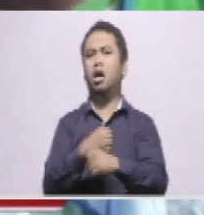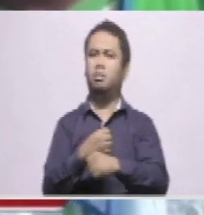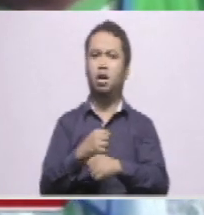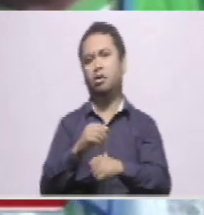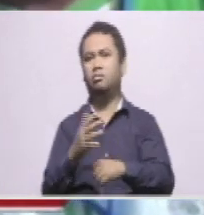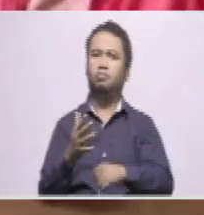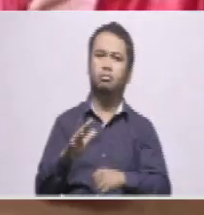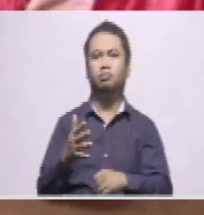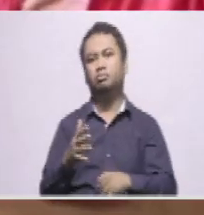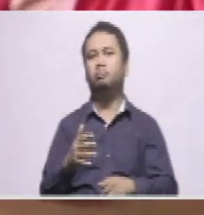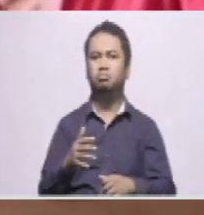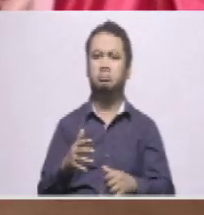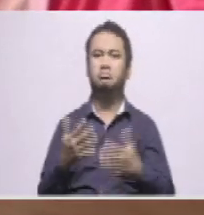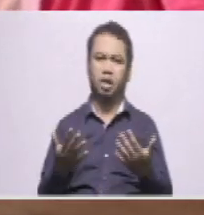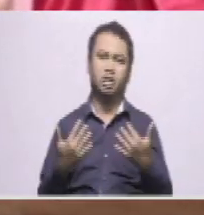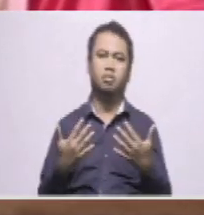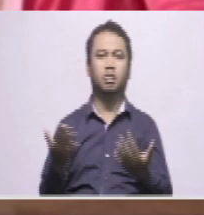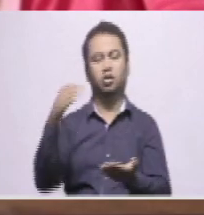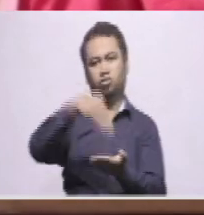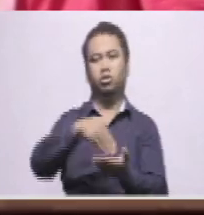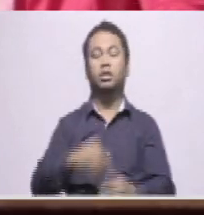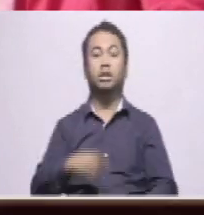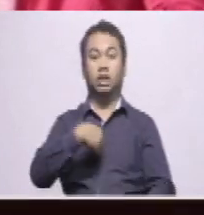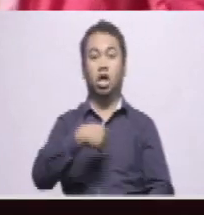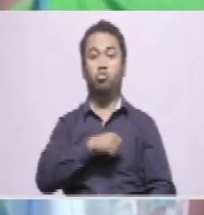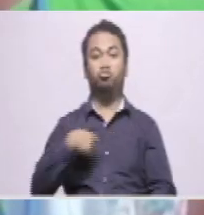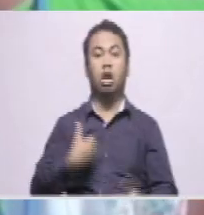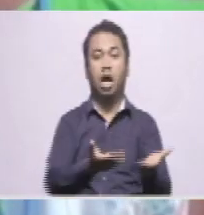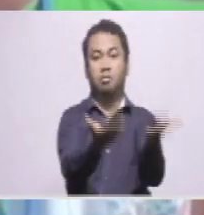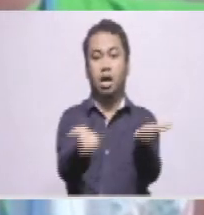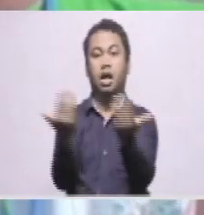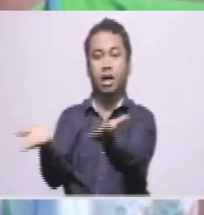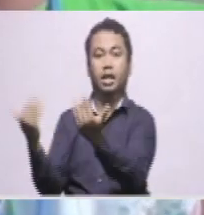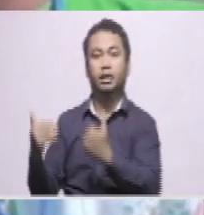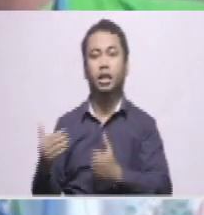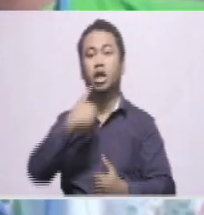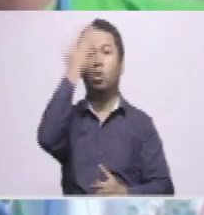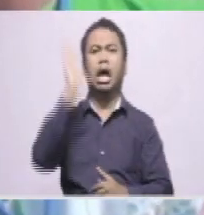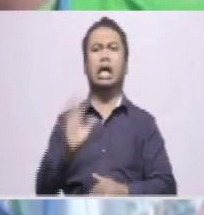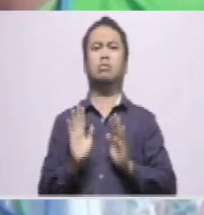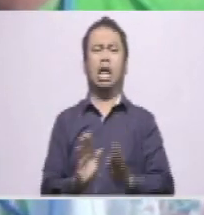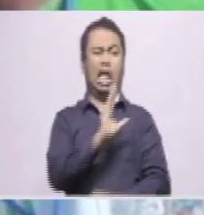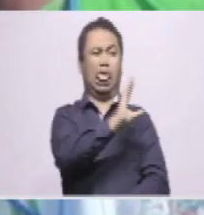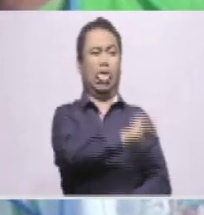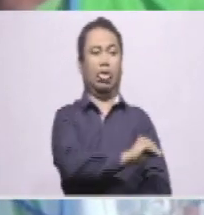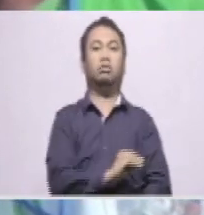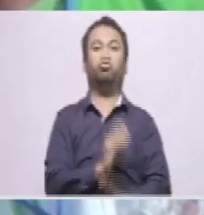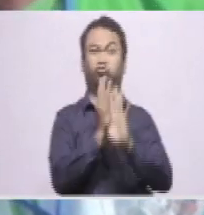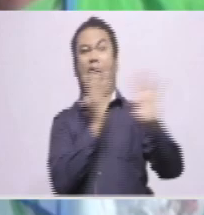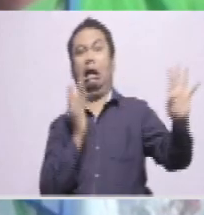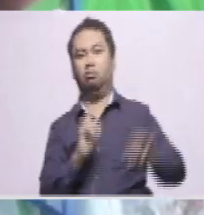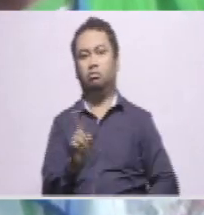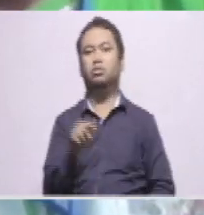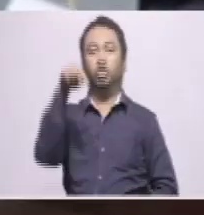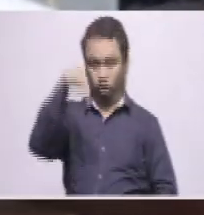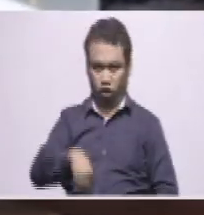tsarasara ny tahafampitriana raha eto atasokotsatra mbola manentana an'le mpifidy zany a mba tsy andry fotoana farany vao amitany didy fa dia